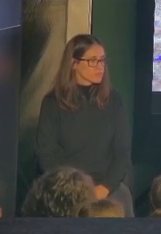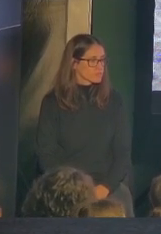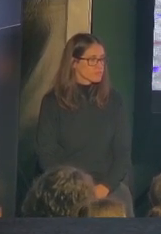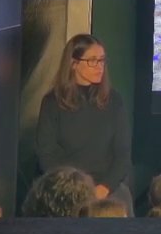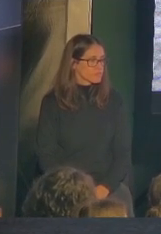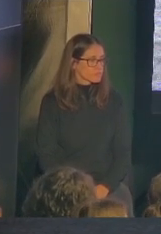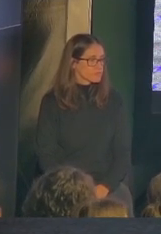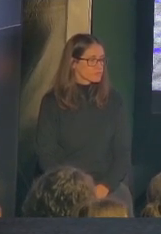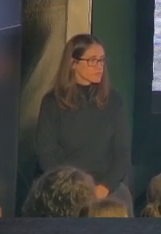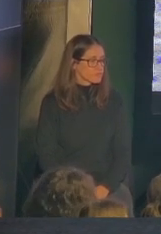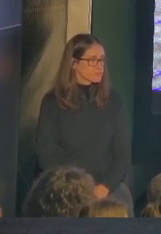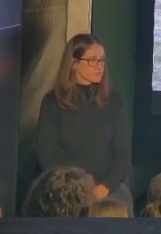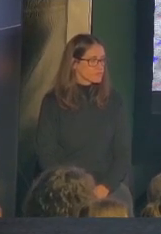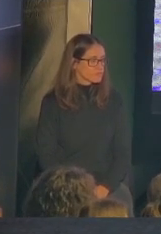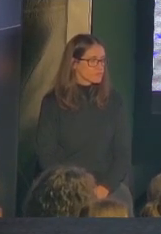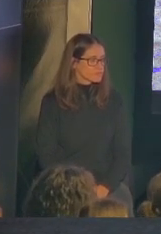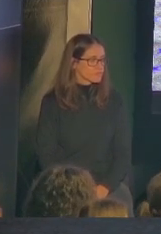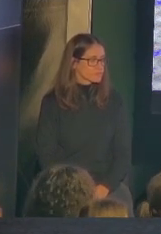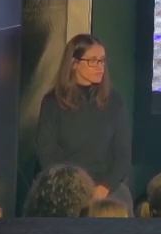I la cuchara, la tienes?